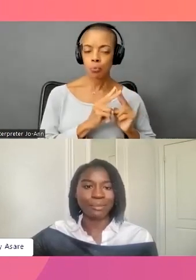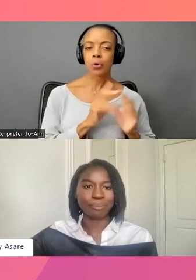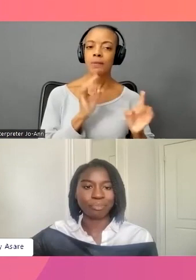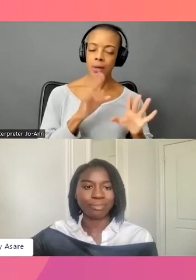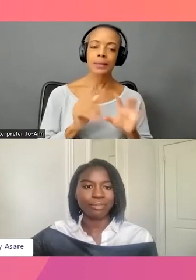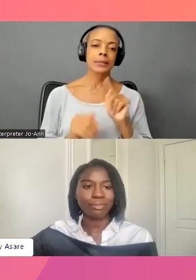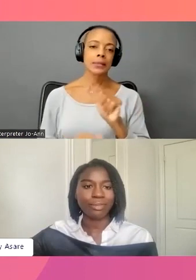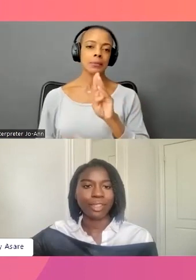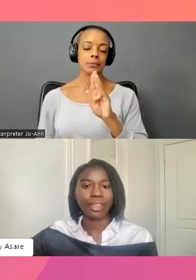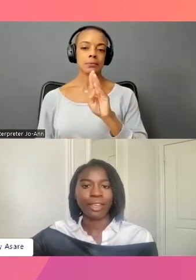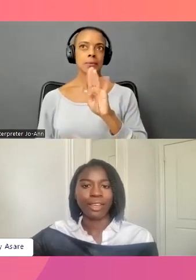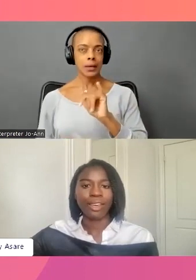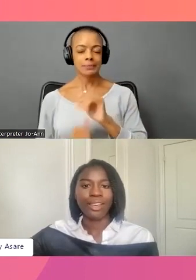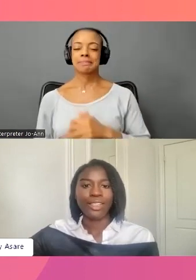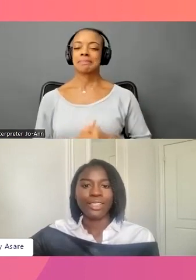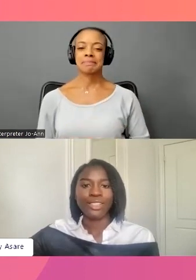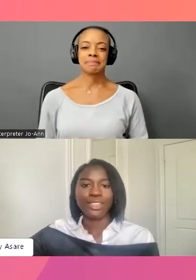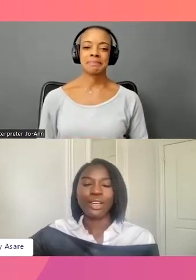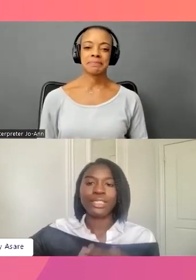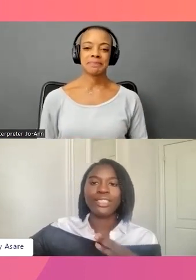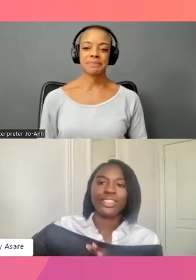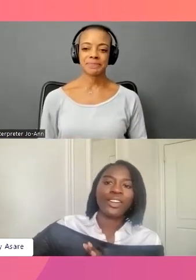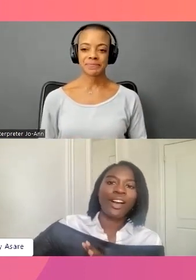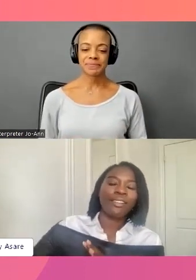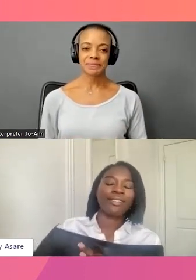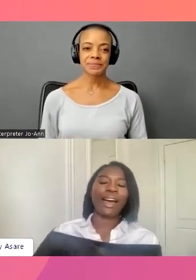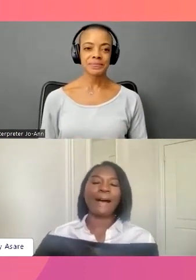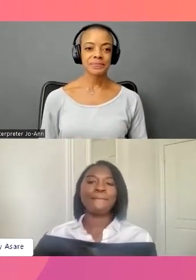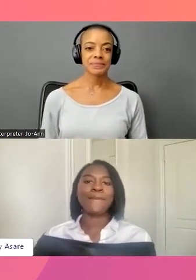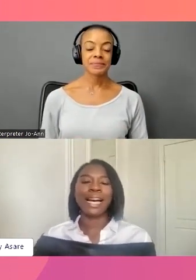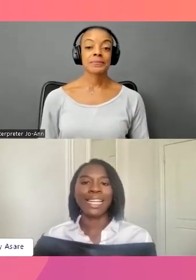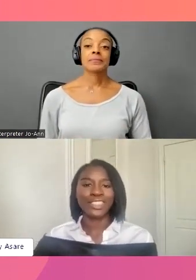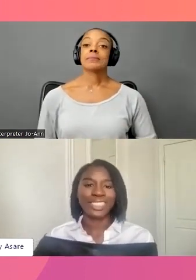survivantes touchées par un traumatisme crânien lié à l'AVC.